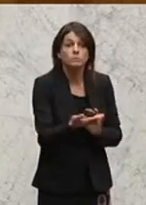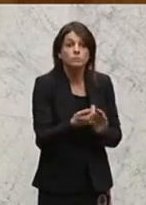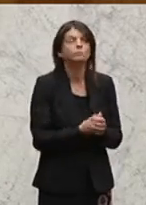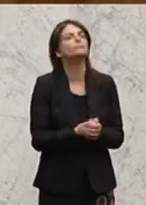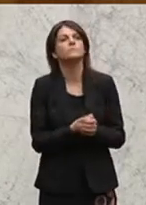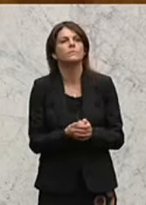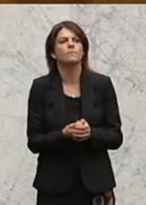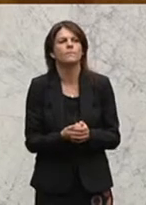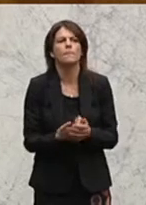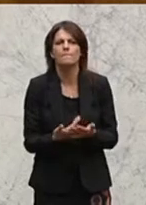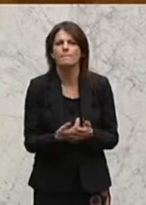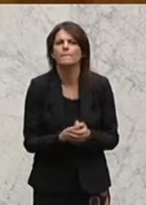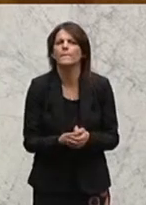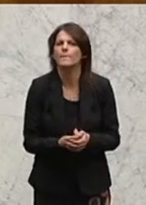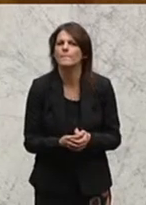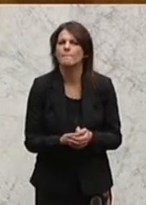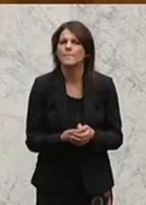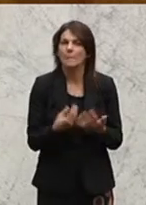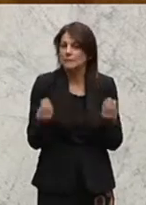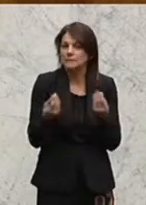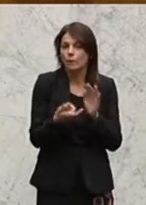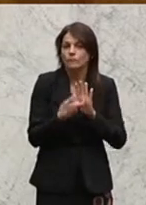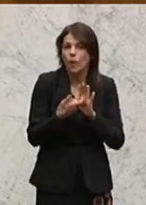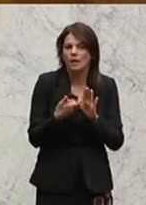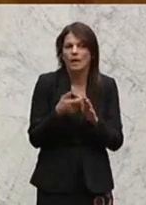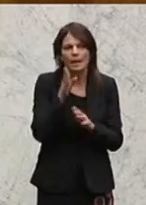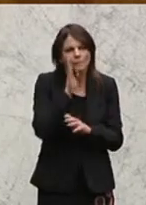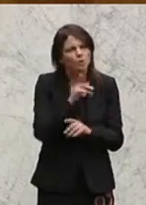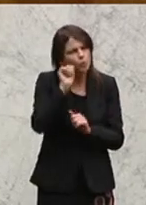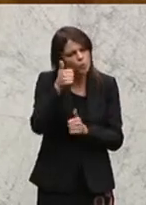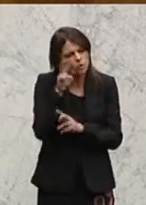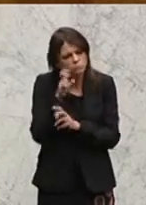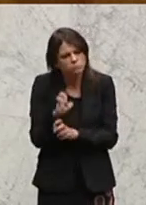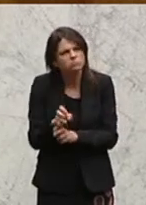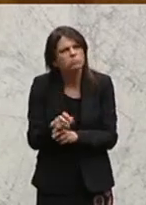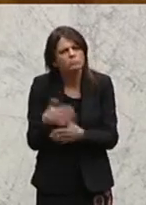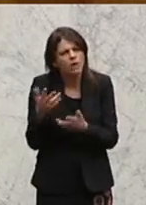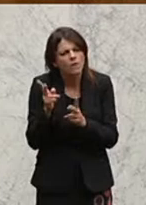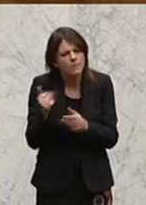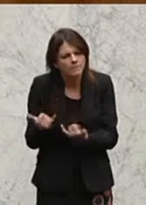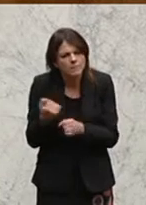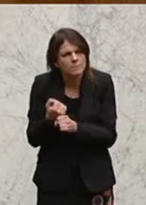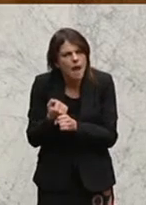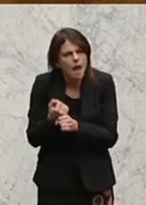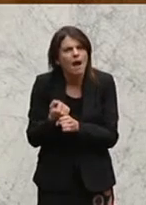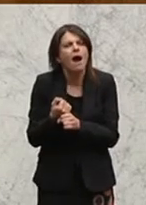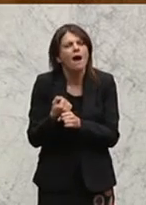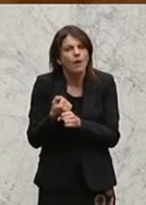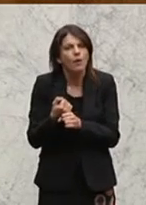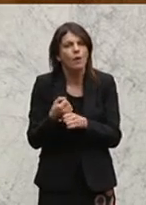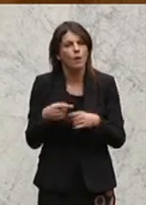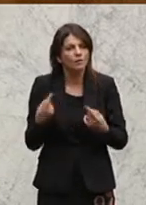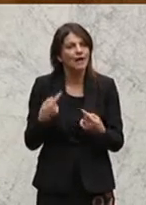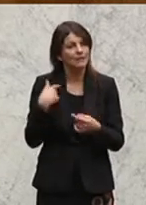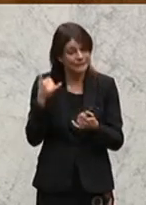und Dinge fordern eben, dann sollten Sie nachrecherchieren, was genau passiert und dass wir da schon auf gutem Grund